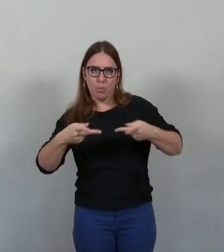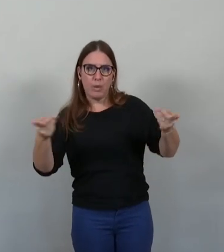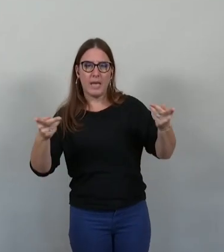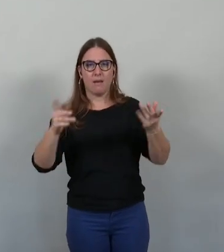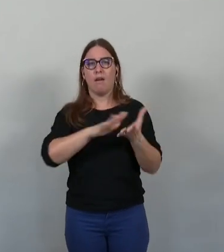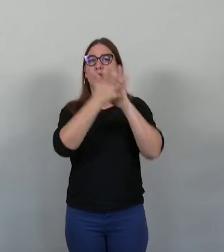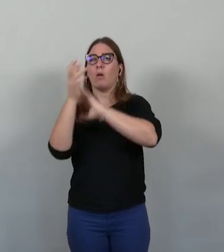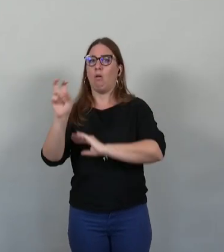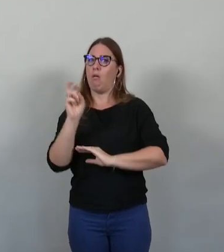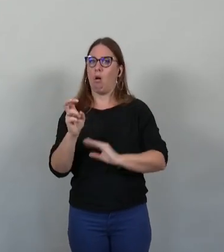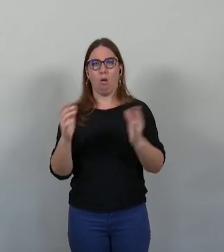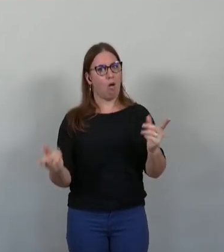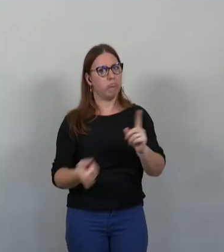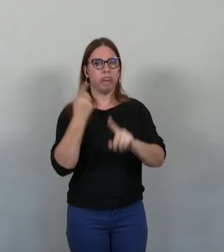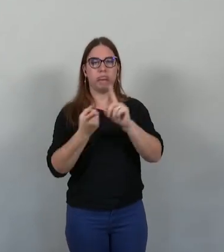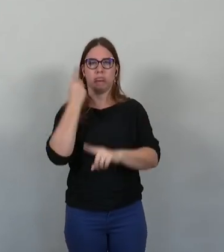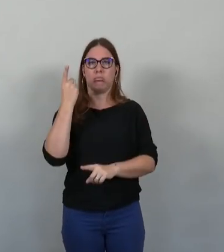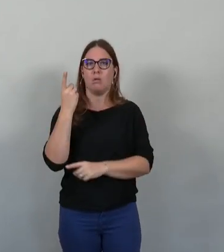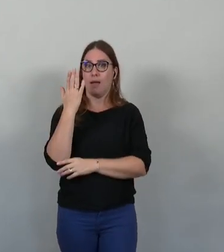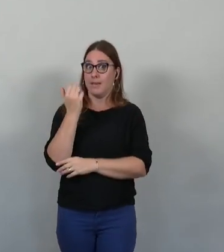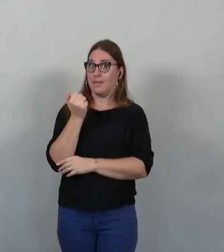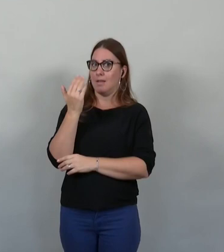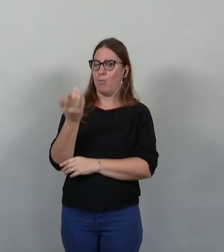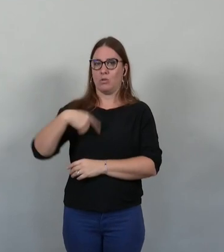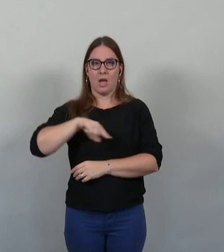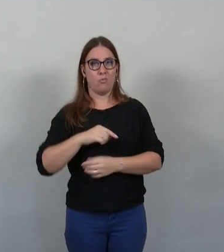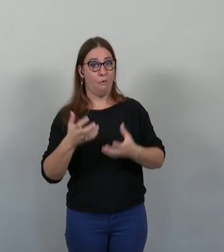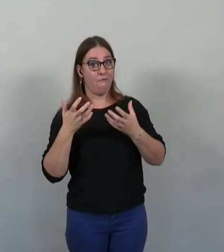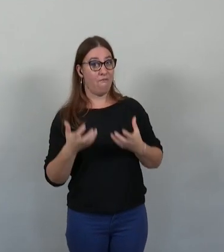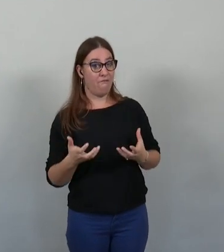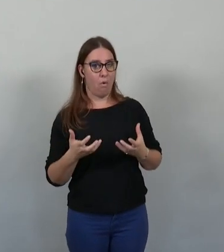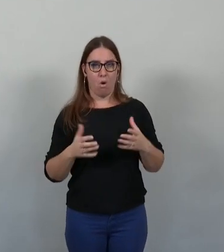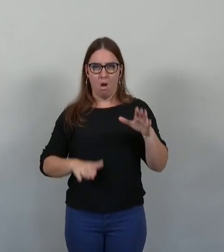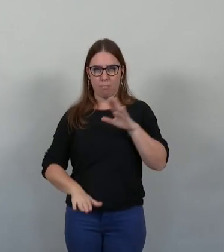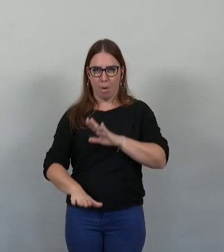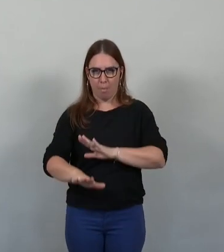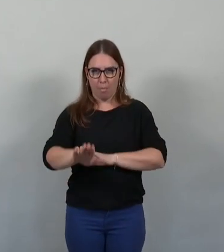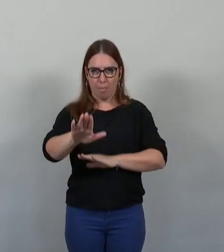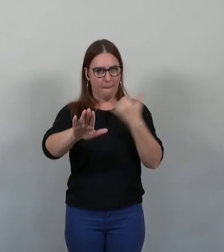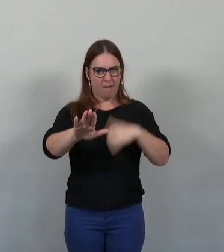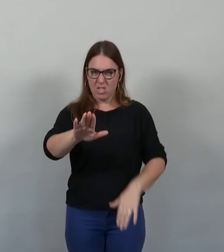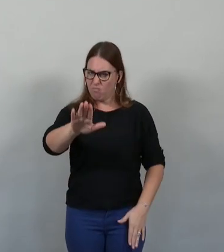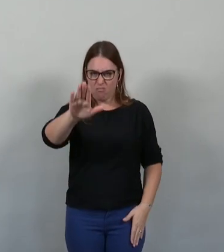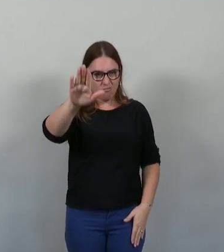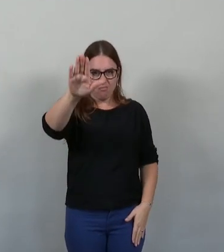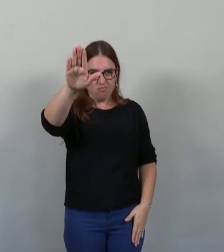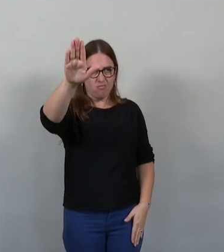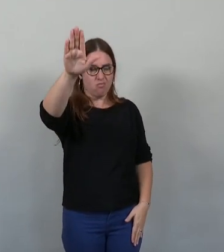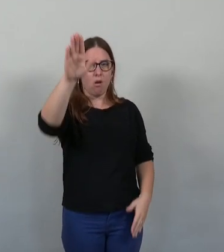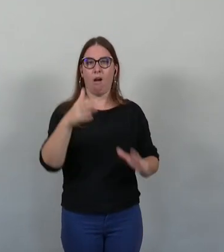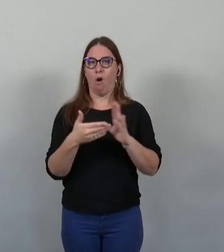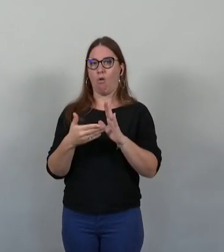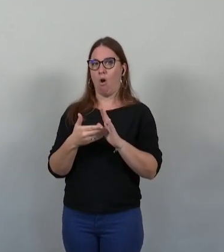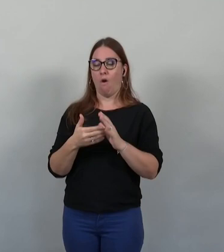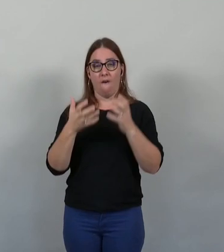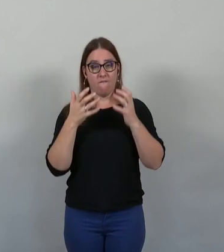transition écologique c'est pour ça que nous souhaitons que cette courbe exponentielle se poursuive et ainsi soin les